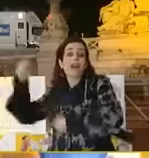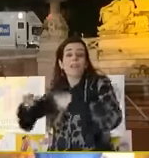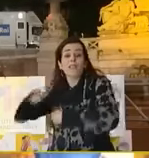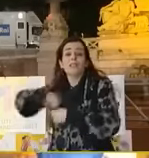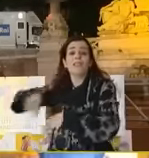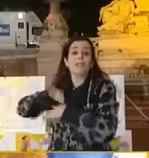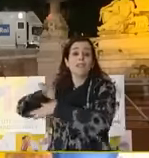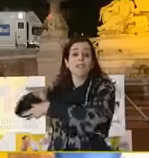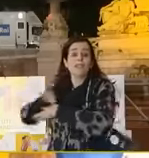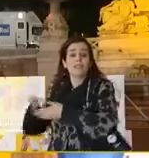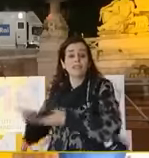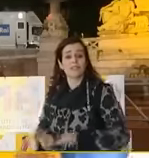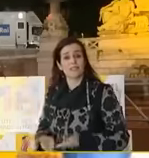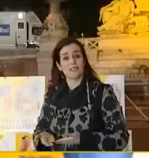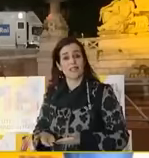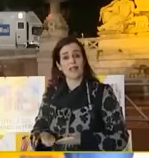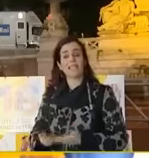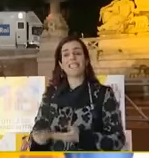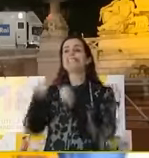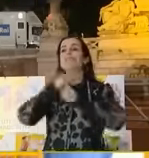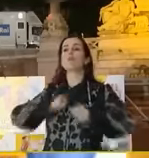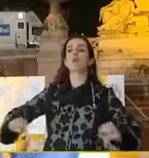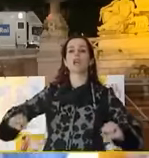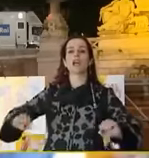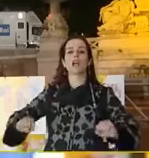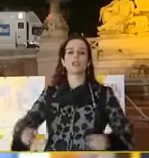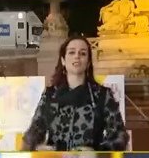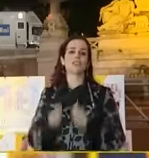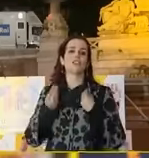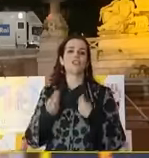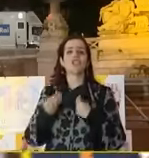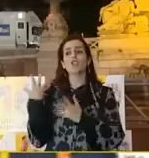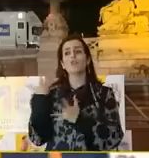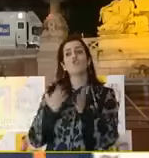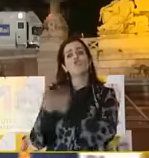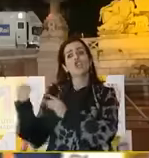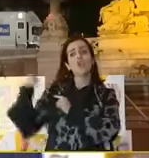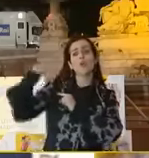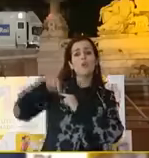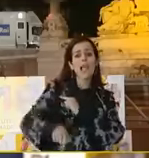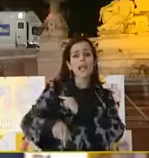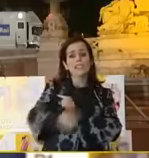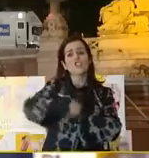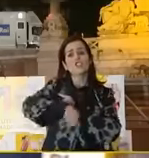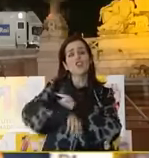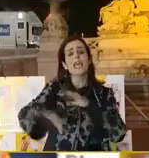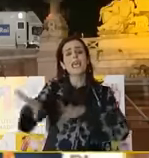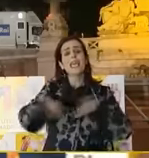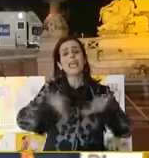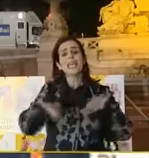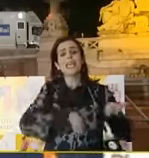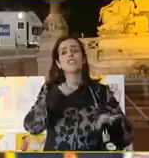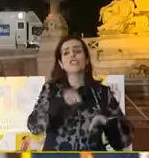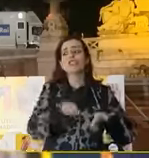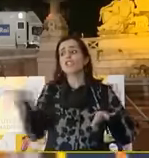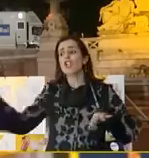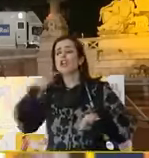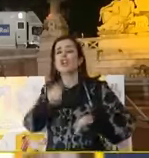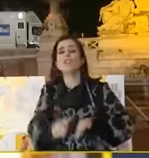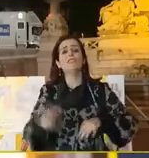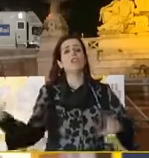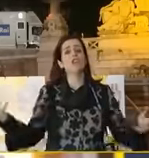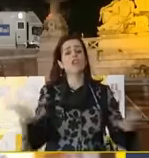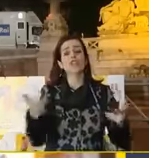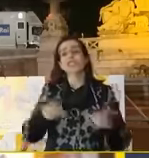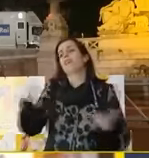i democratici, no? I democratici, dopo 5 anni, stanno andando a elezioni e la prima cosa che dicono è: vabbè, se